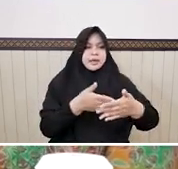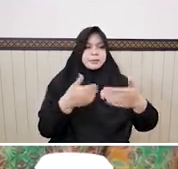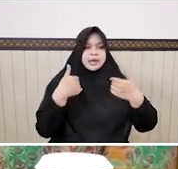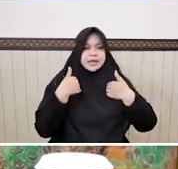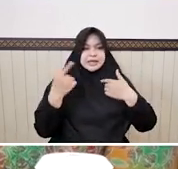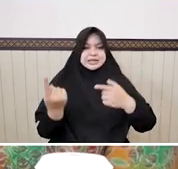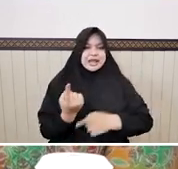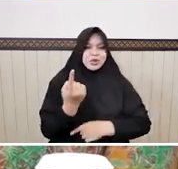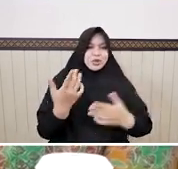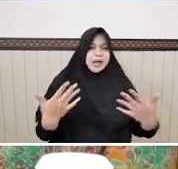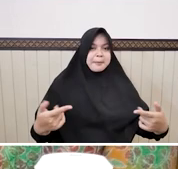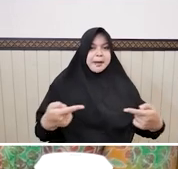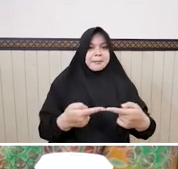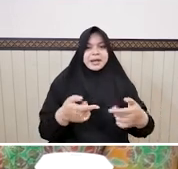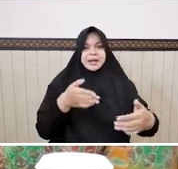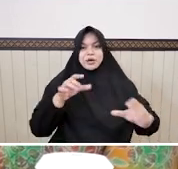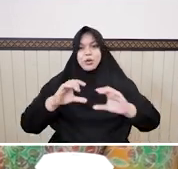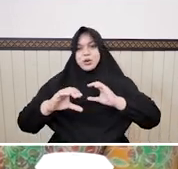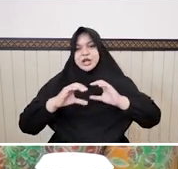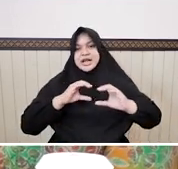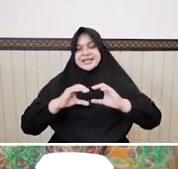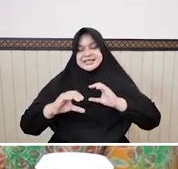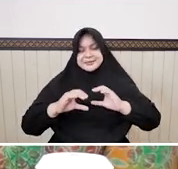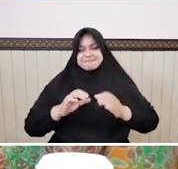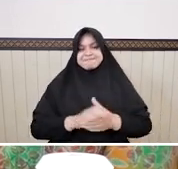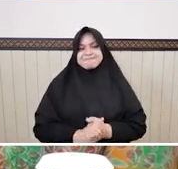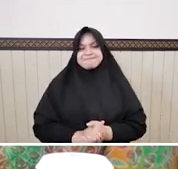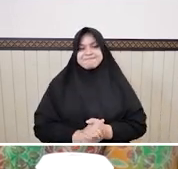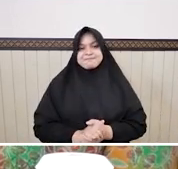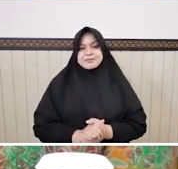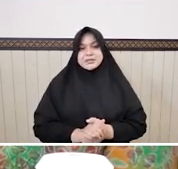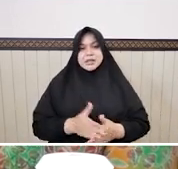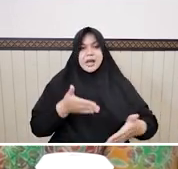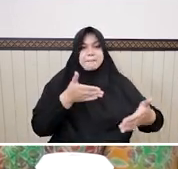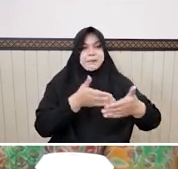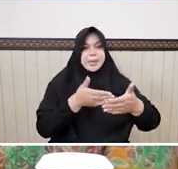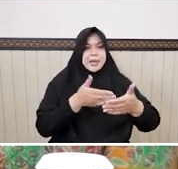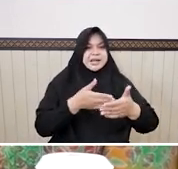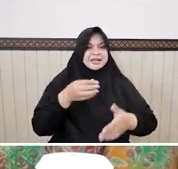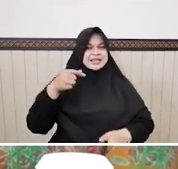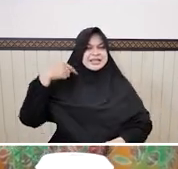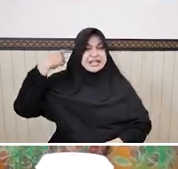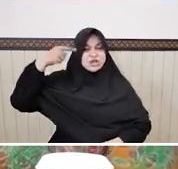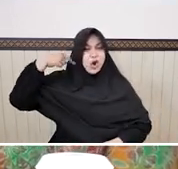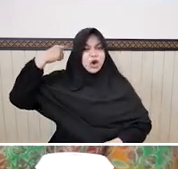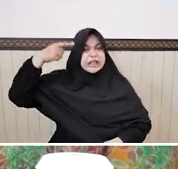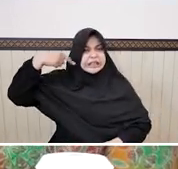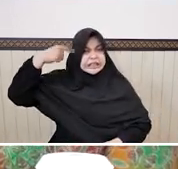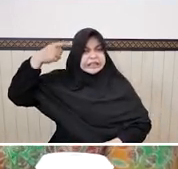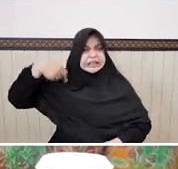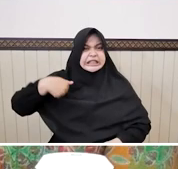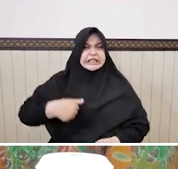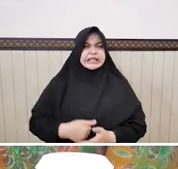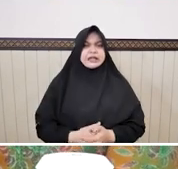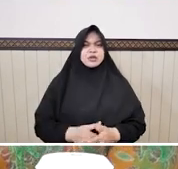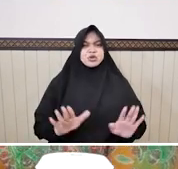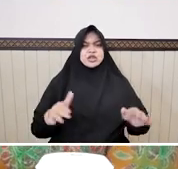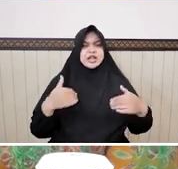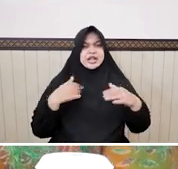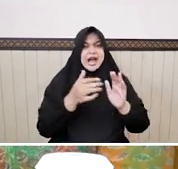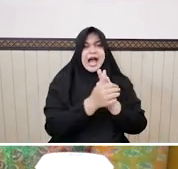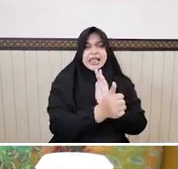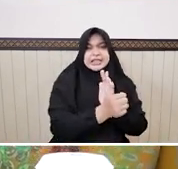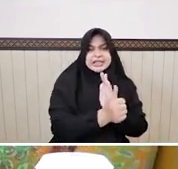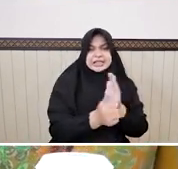salah satunya hambatan komunikasi hambatan sensorik gitu ya ahli-ahli agar dan juga